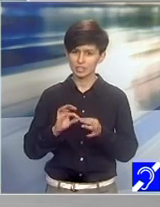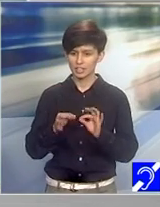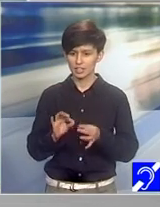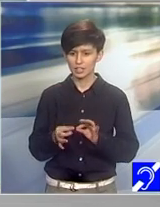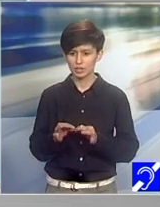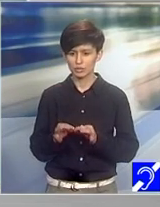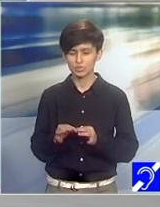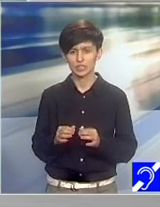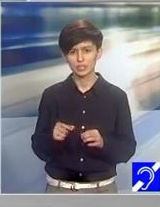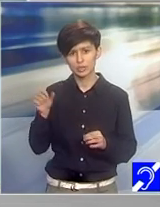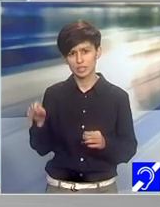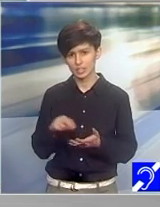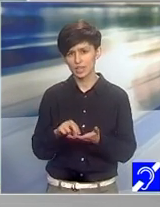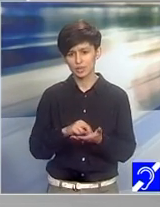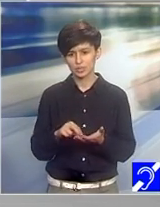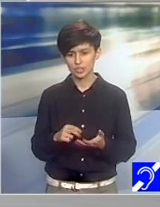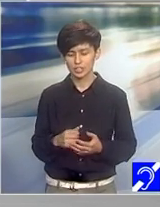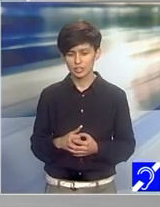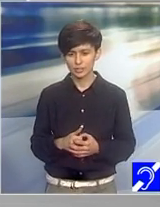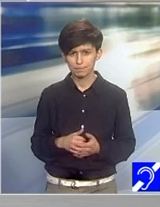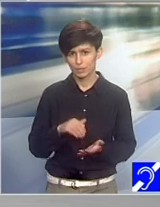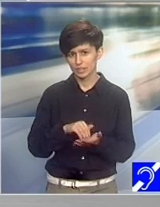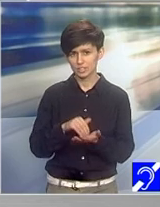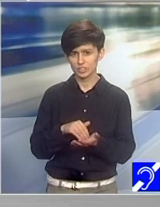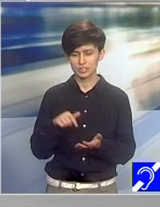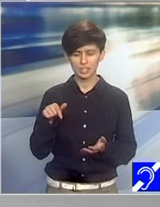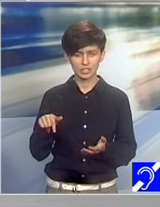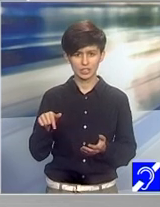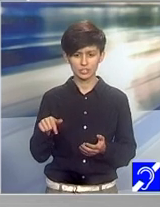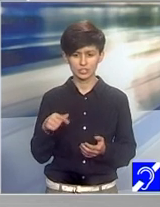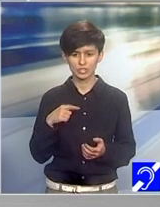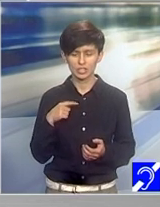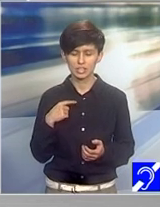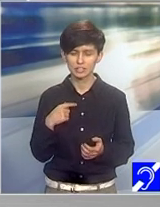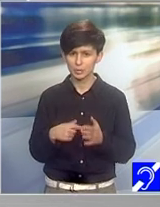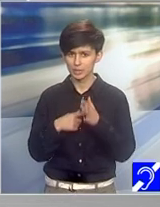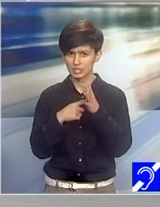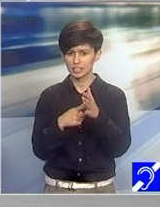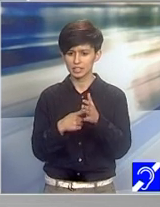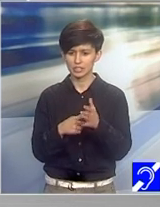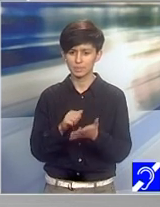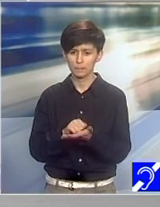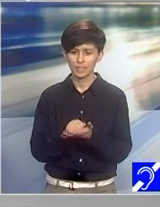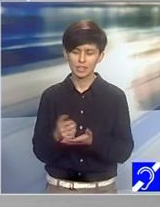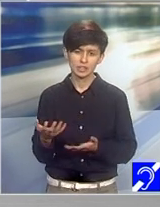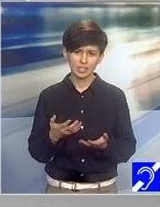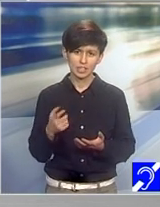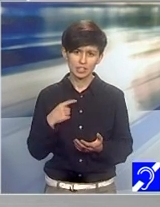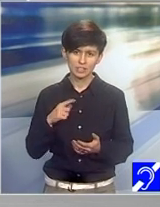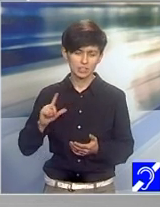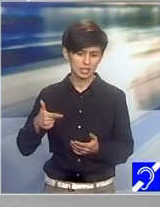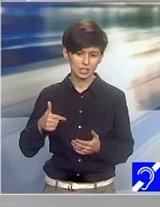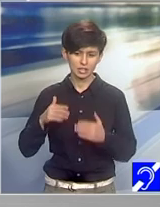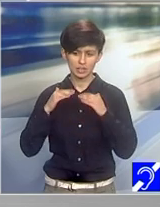autorilor. Necesitatea care... acestei lucrări este ilustrată chiar de faptul că iată, se află la ediția a doua, ediția a întâia fiind